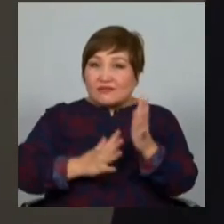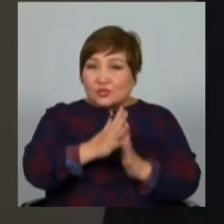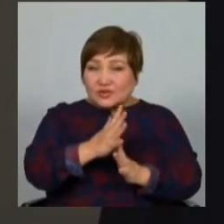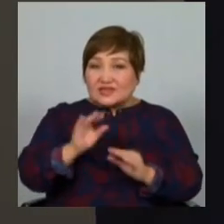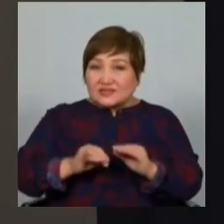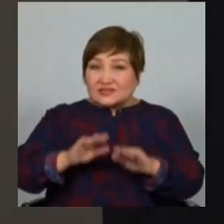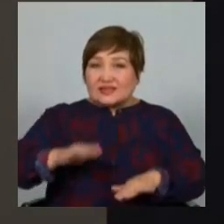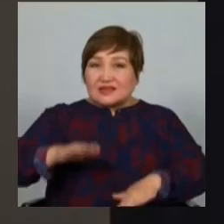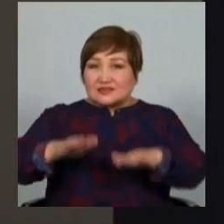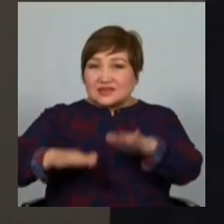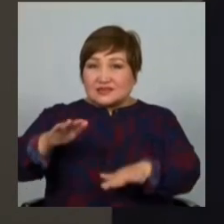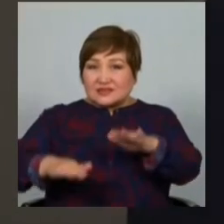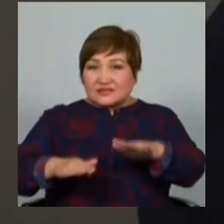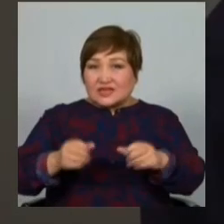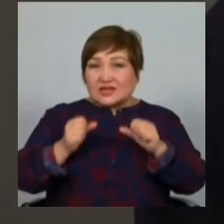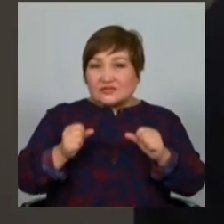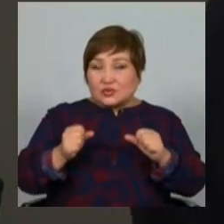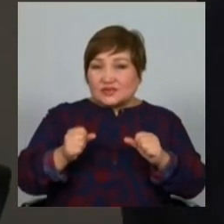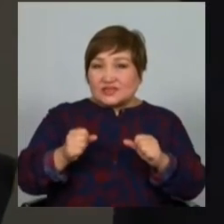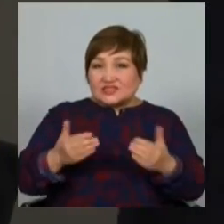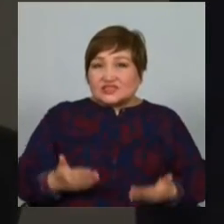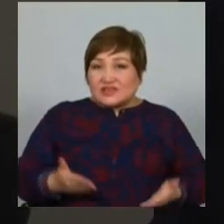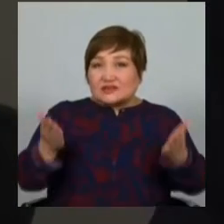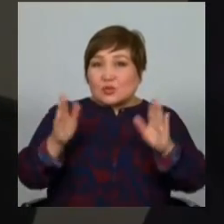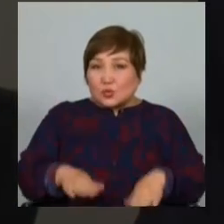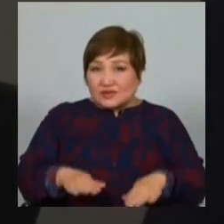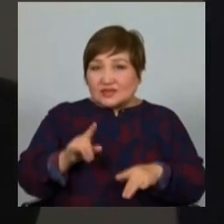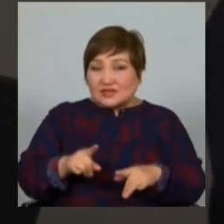складировались твердо бытовые отходы. То есть по направлению ветра